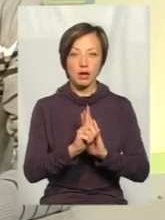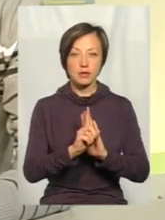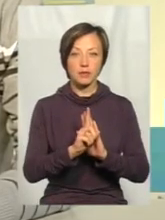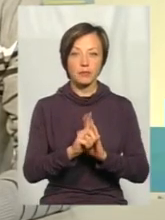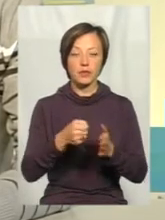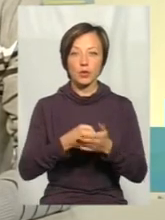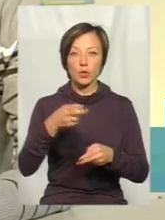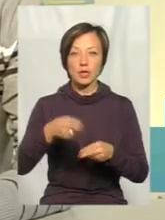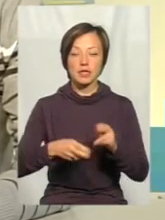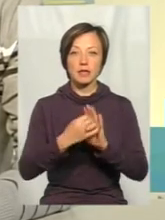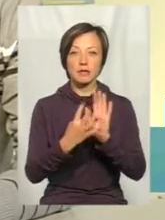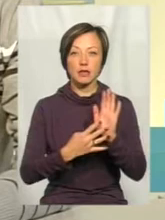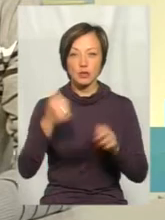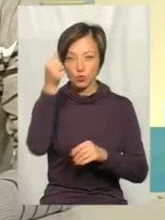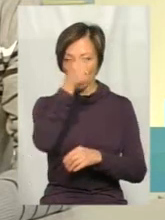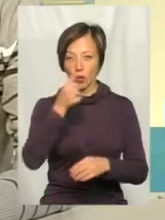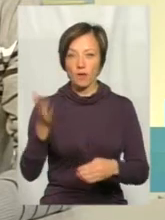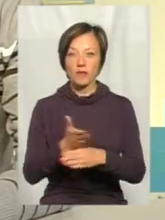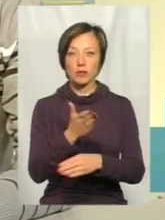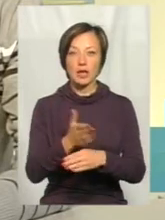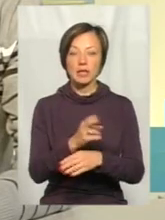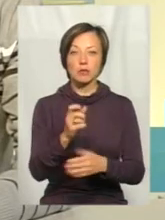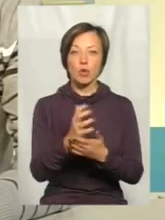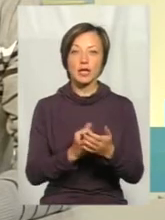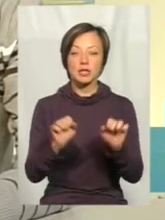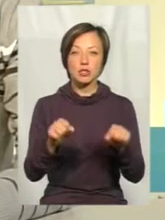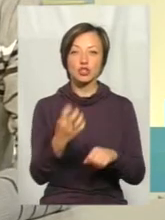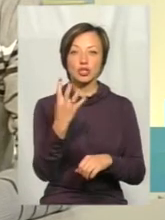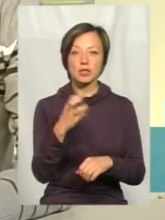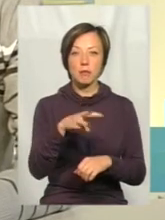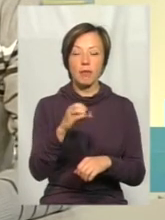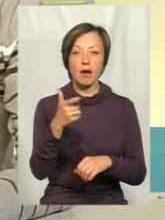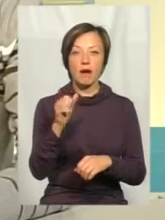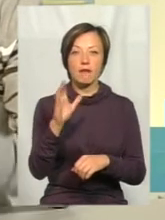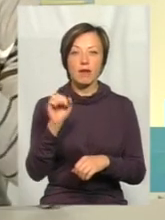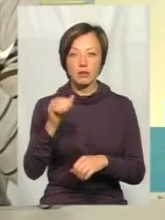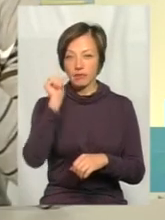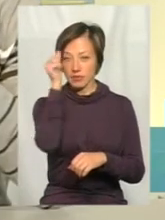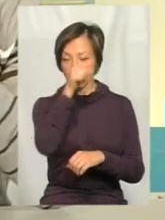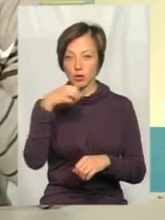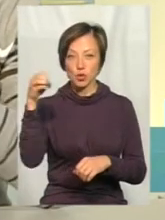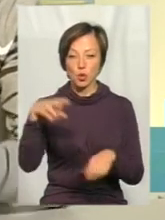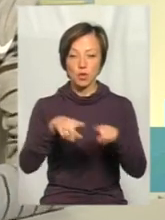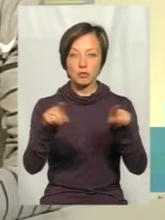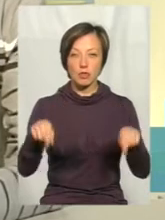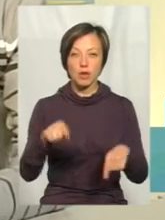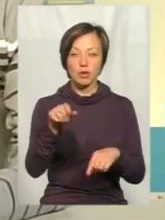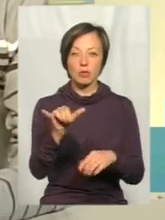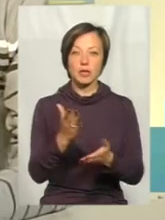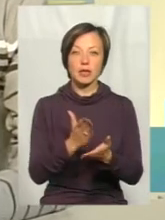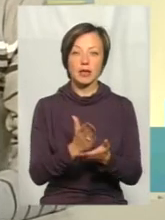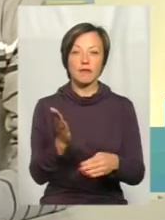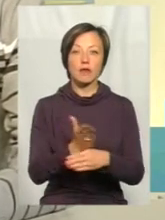до кінця 2019 року виробництво з потенціалом 400 МВт в рік сонячних модулів. Там же і в них є